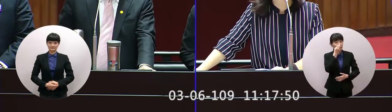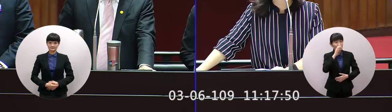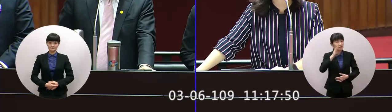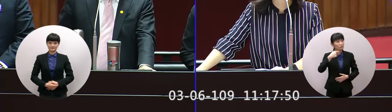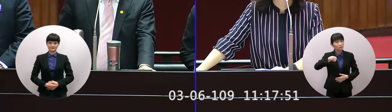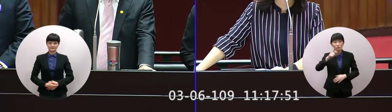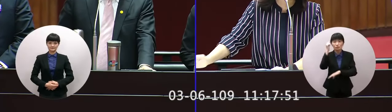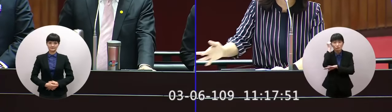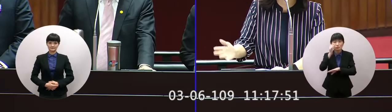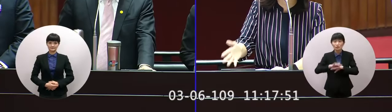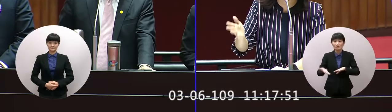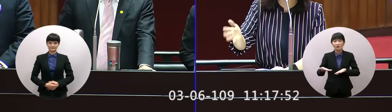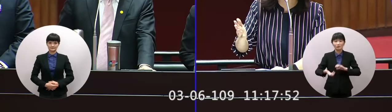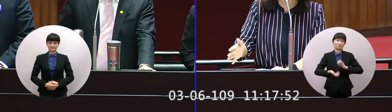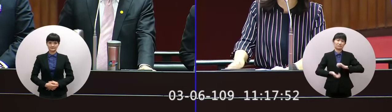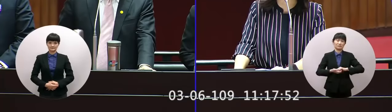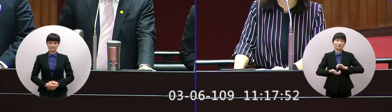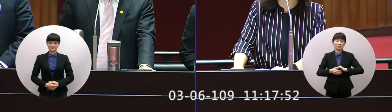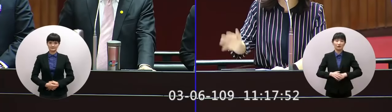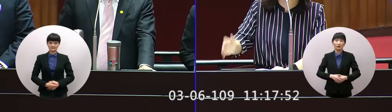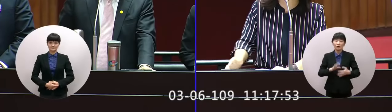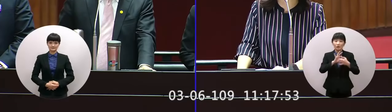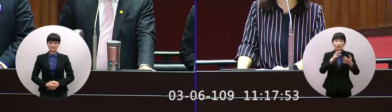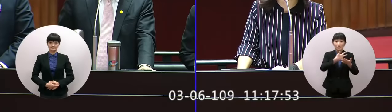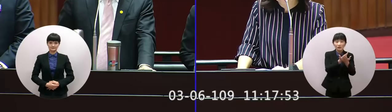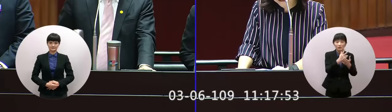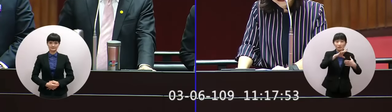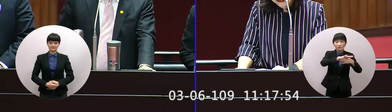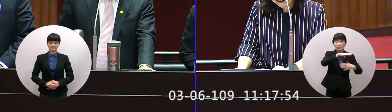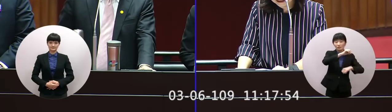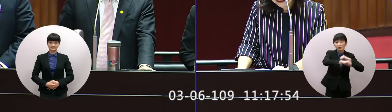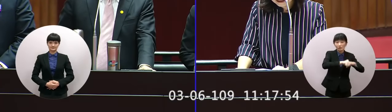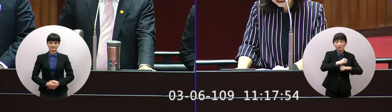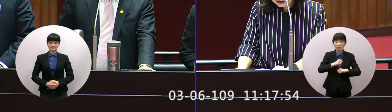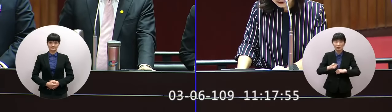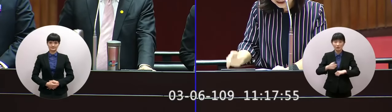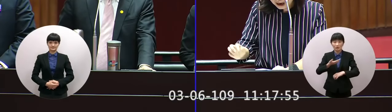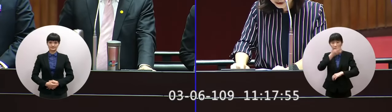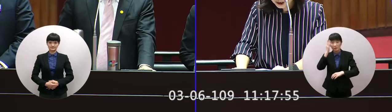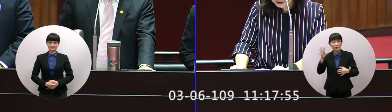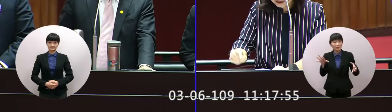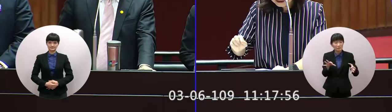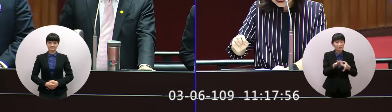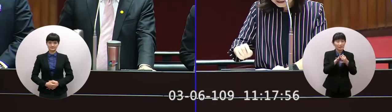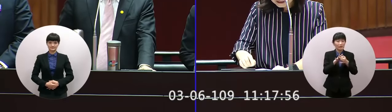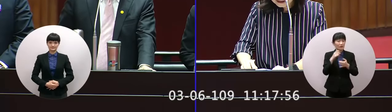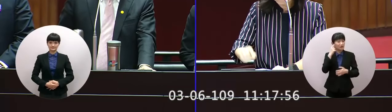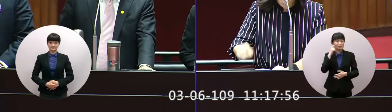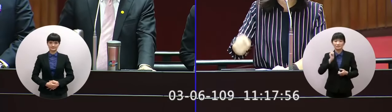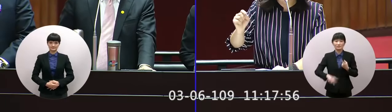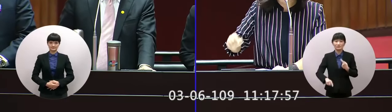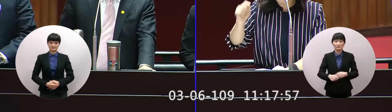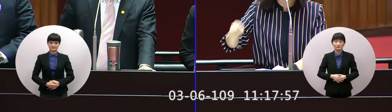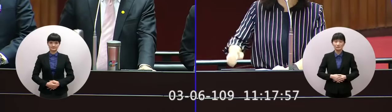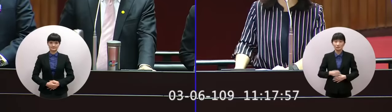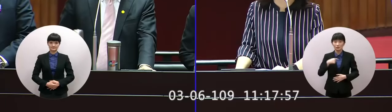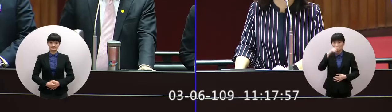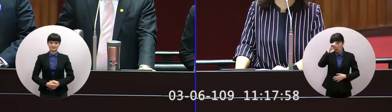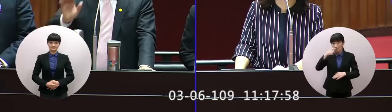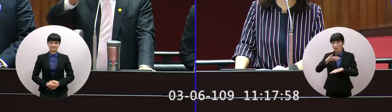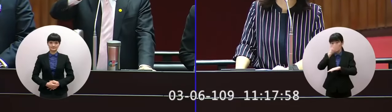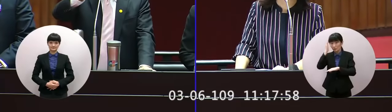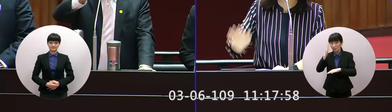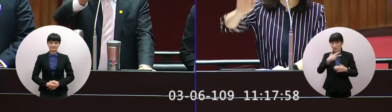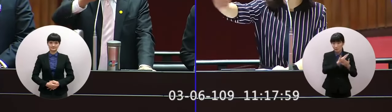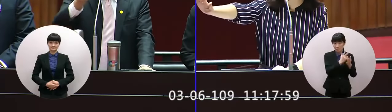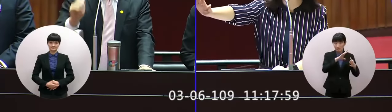啊。那你为什么一定要把艺文活动也要跟国旅绑在一起呢？所以我要求艺文单独有